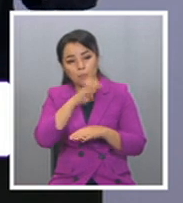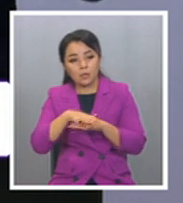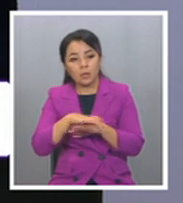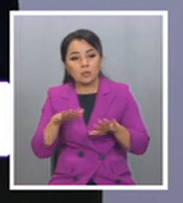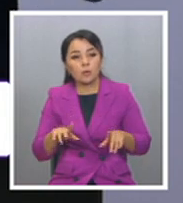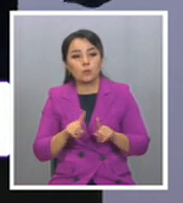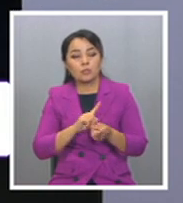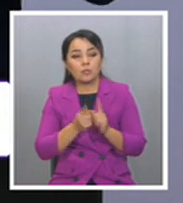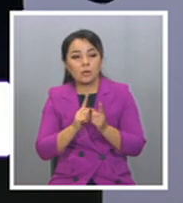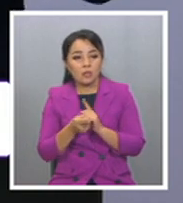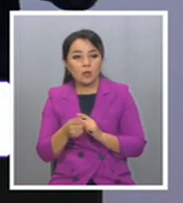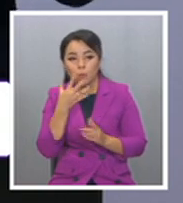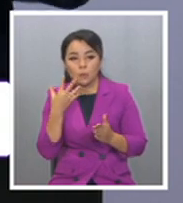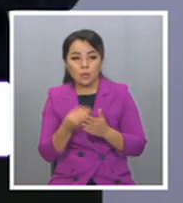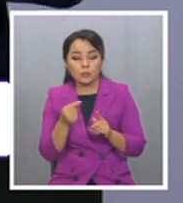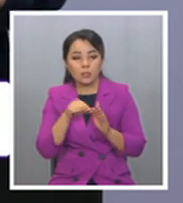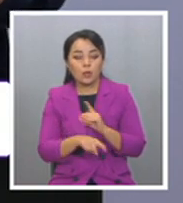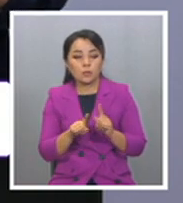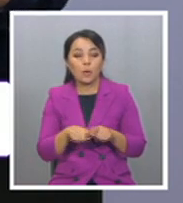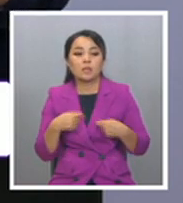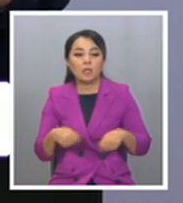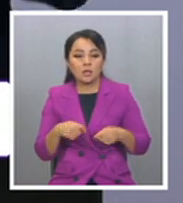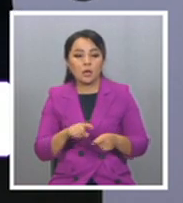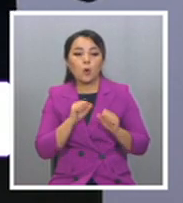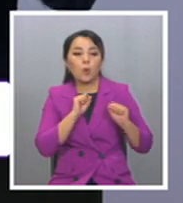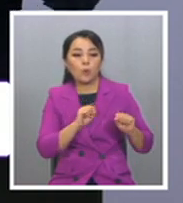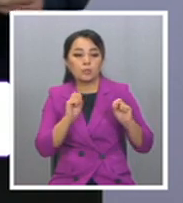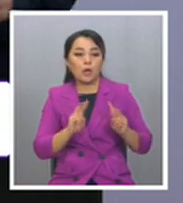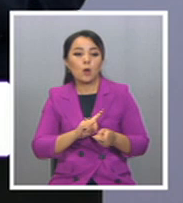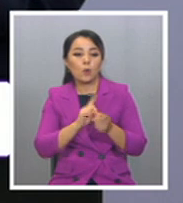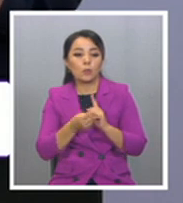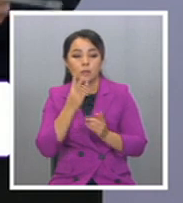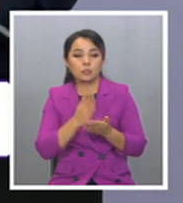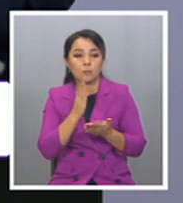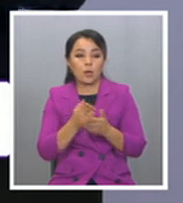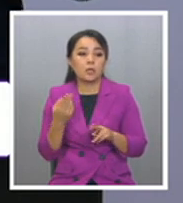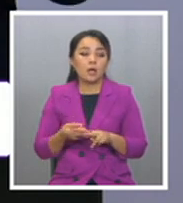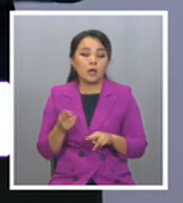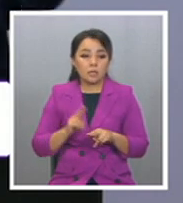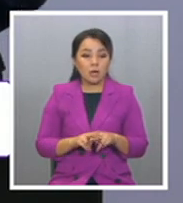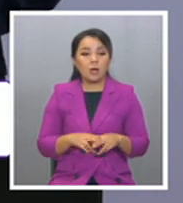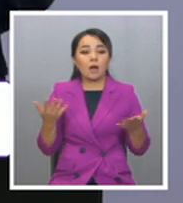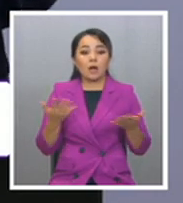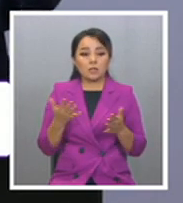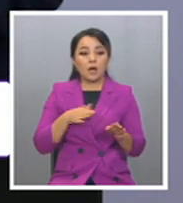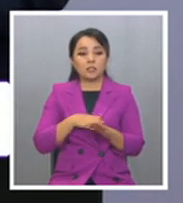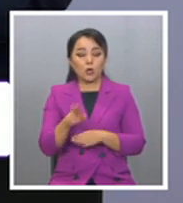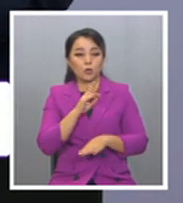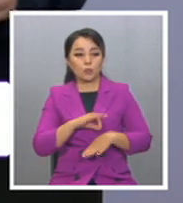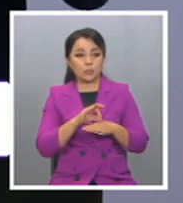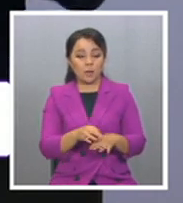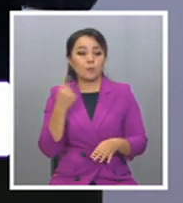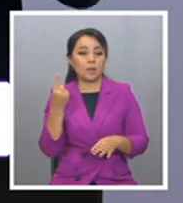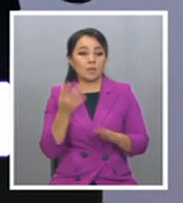бастады? Өзінің ішкі нарқын қорғауға көшті. Яғни бұл қалайша жүзеге асты? Ең бірінші